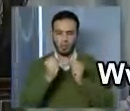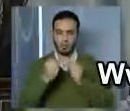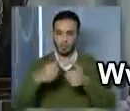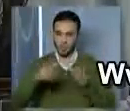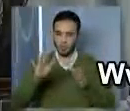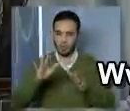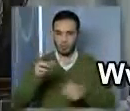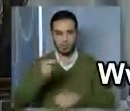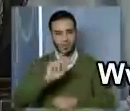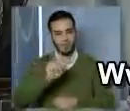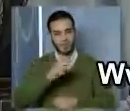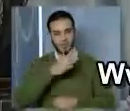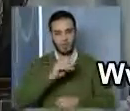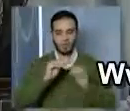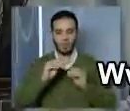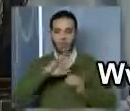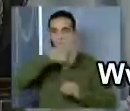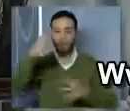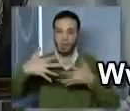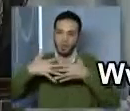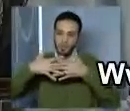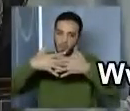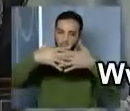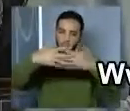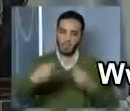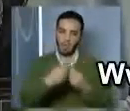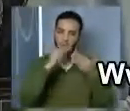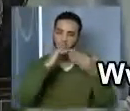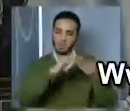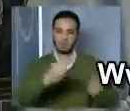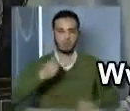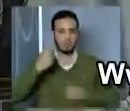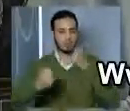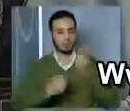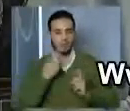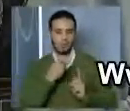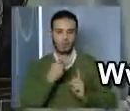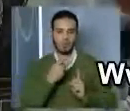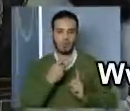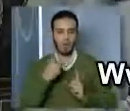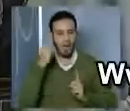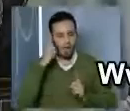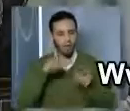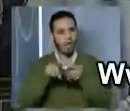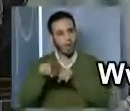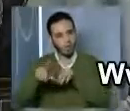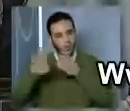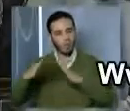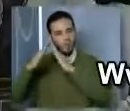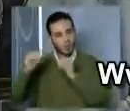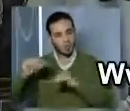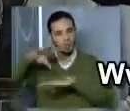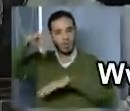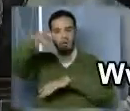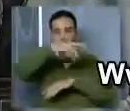احنا لو خرجنا كده مع بعض كده نوضح لهم ان احنا غضبانين معاهم، نشجعهم على الاقل، يعرفوا انهم اخوه في الدين في الدم